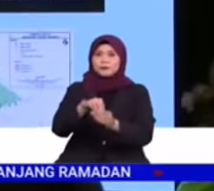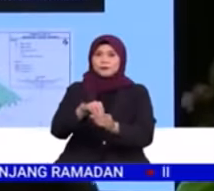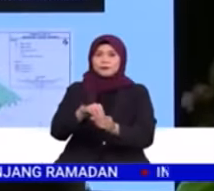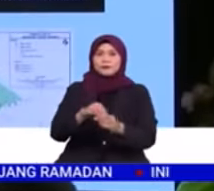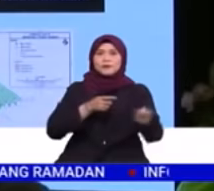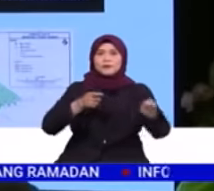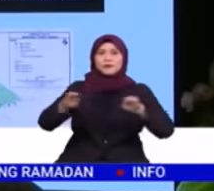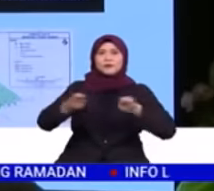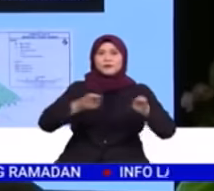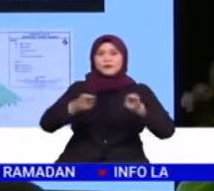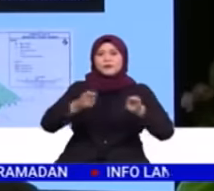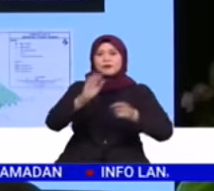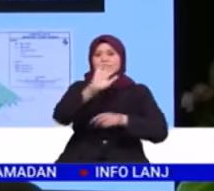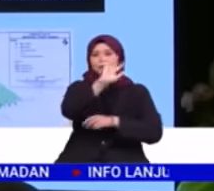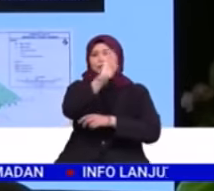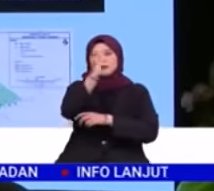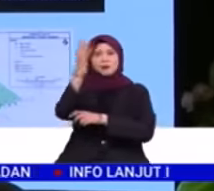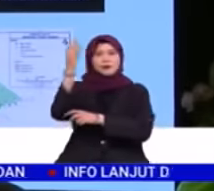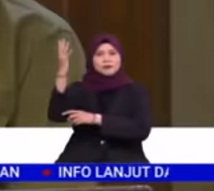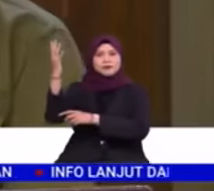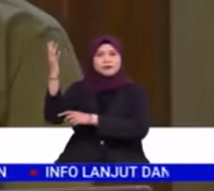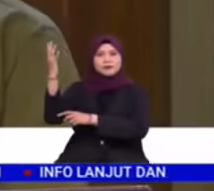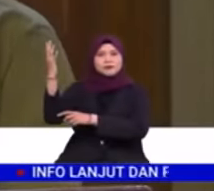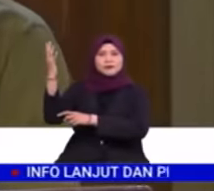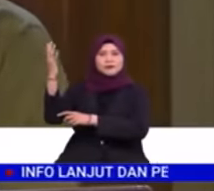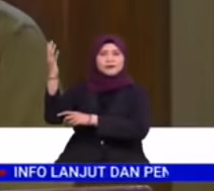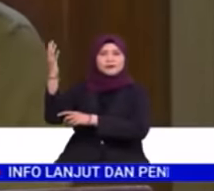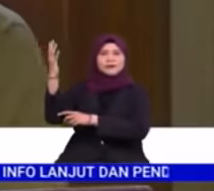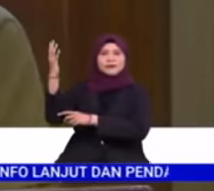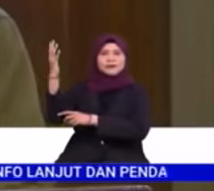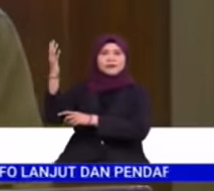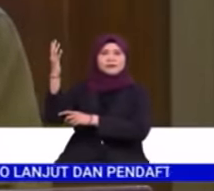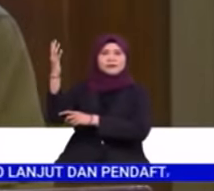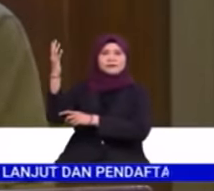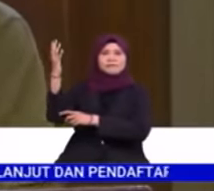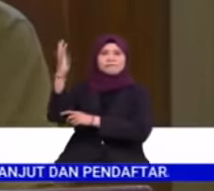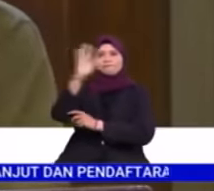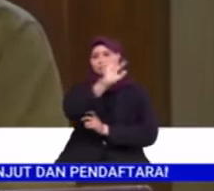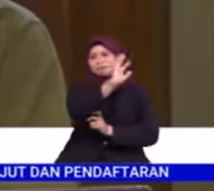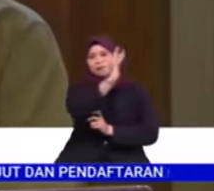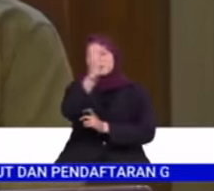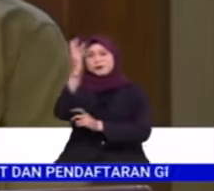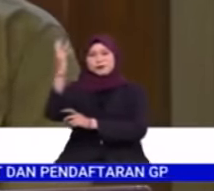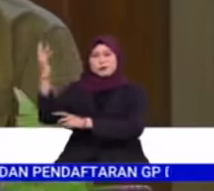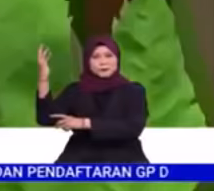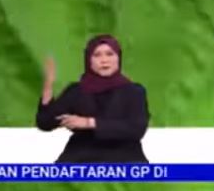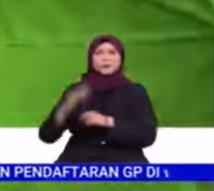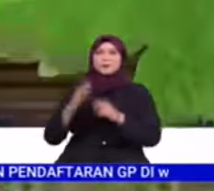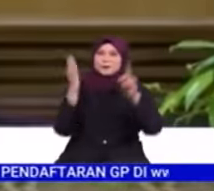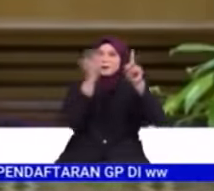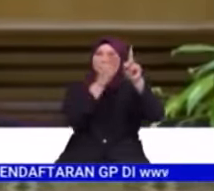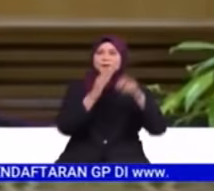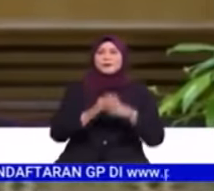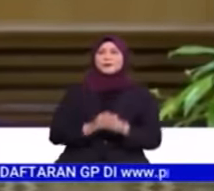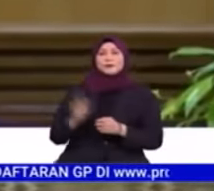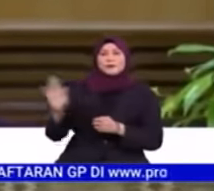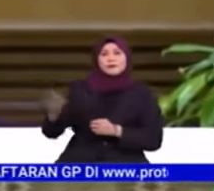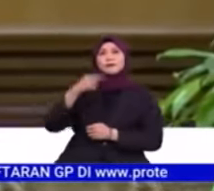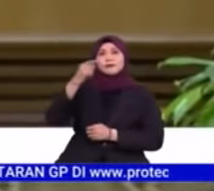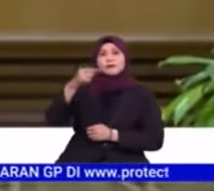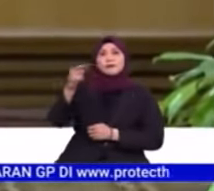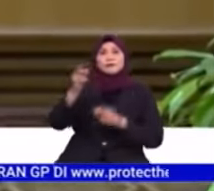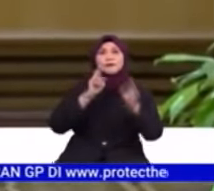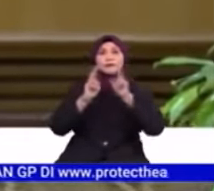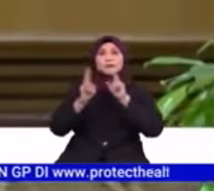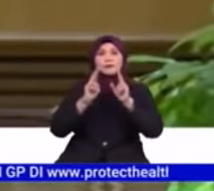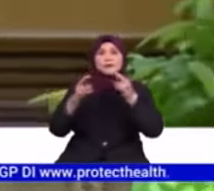pengurusan hutan berkonsepkan forest Halo biyon timba dato' Haji menyatakan demikian ketika